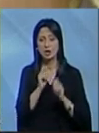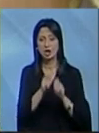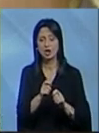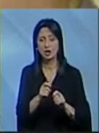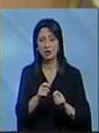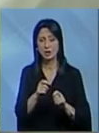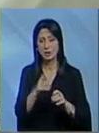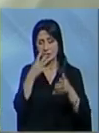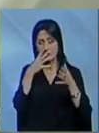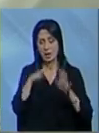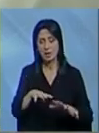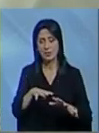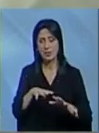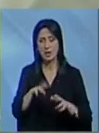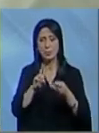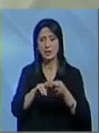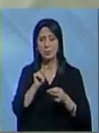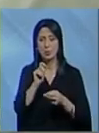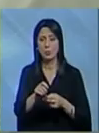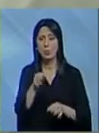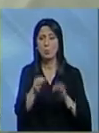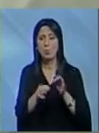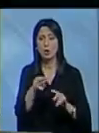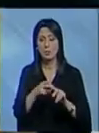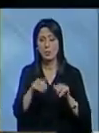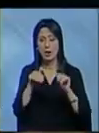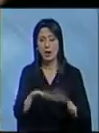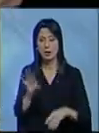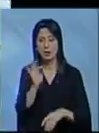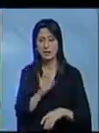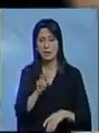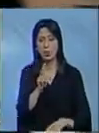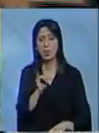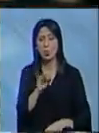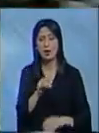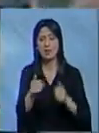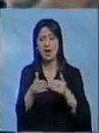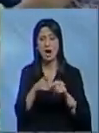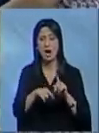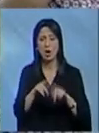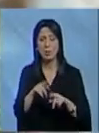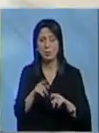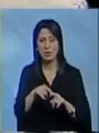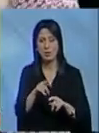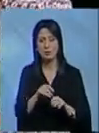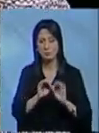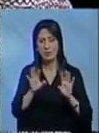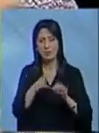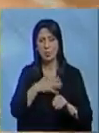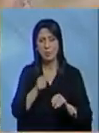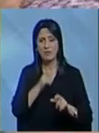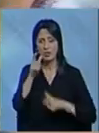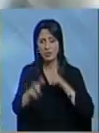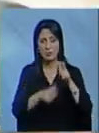შეეფარდოს მას 9-თვიანი პატიმრობა. მოსამართლის ამ გადაწყვეტილებას ზვიად კუპრავას ახლობლების უკმაყოფილება მოჰყვა. სასამართლოში